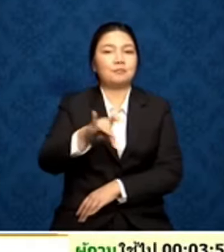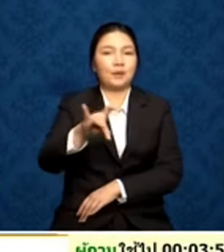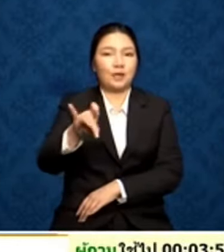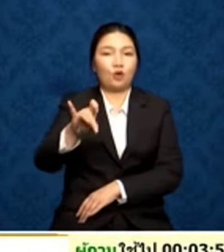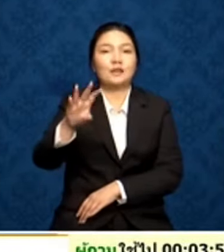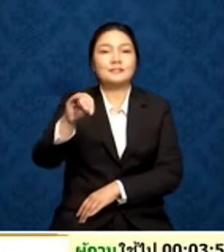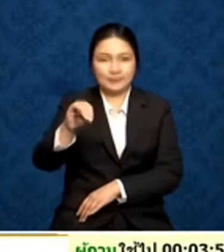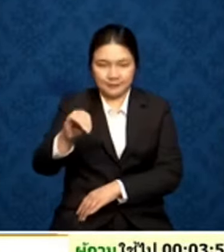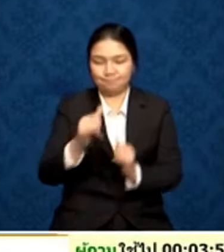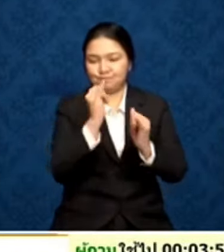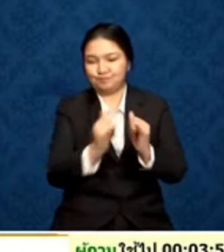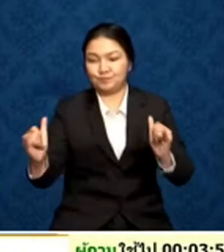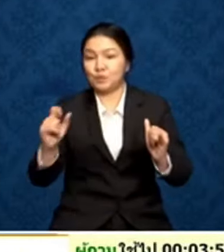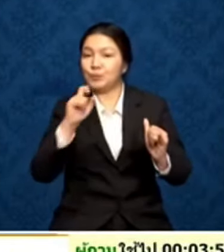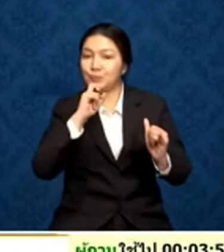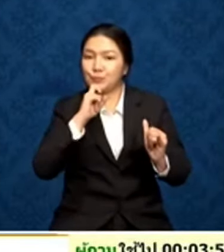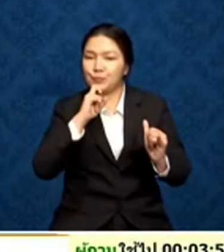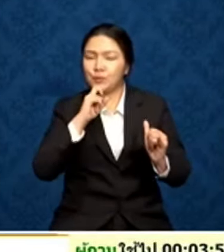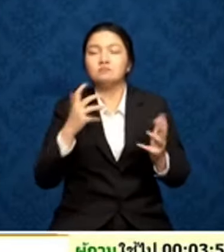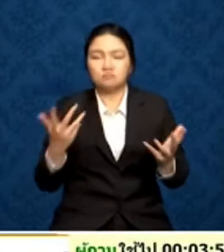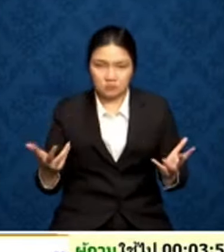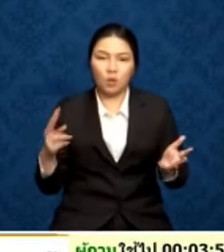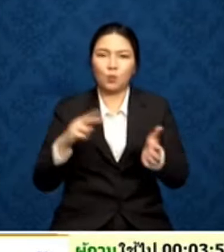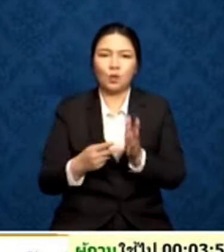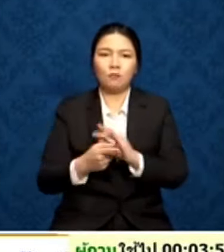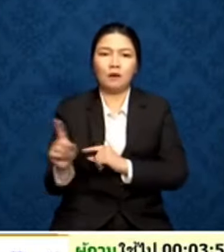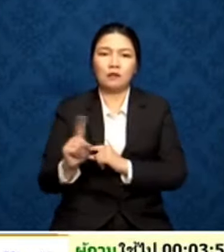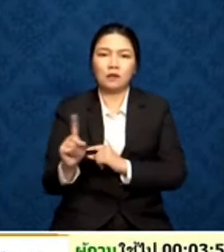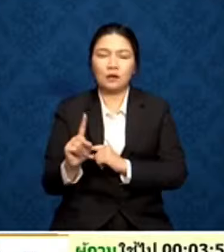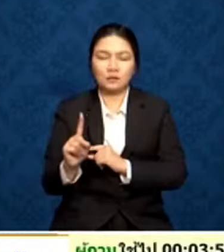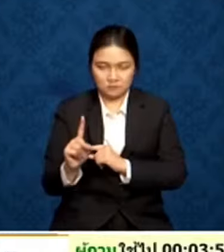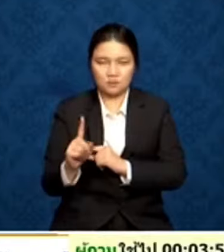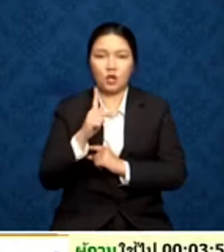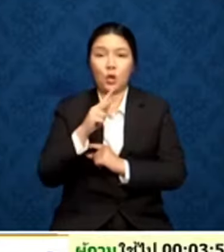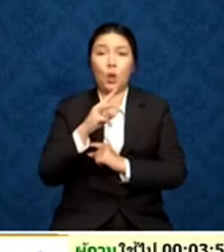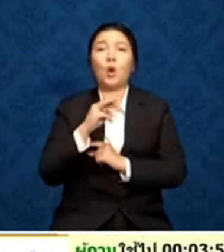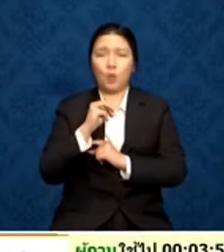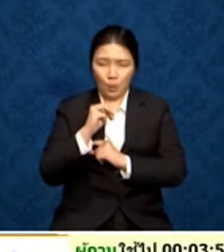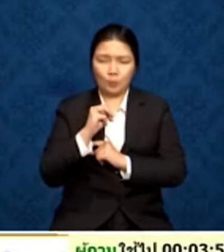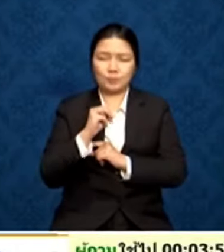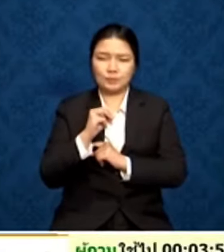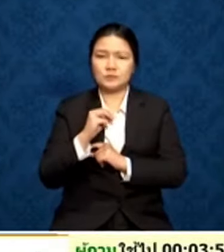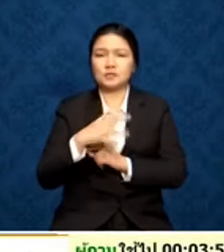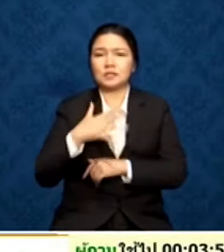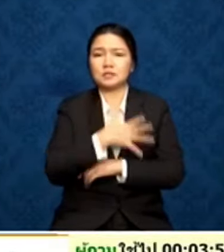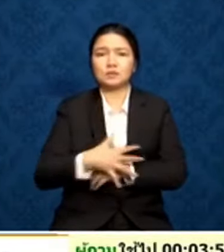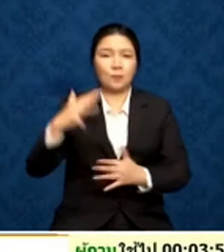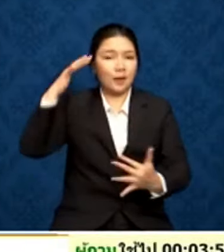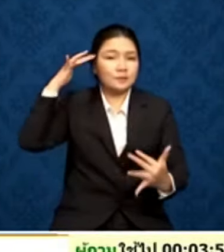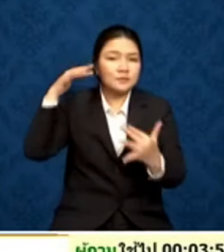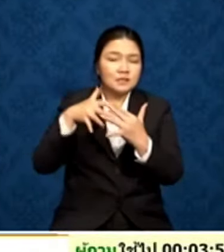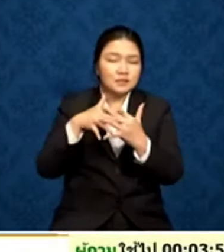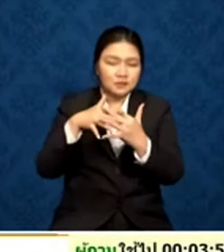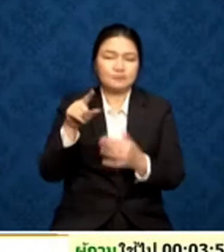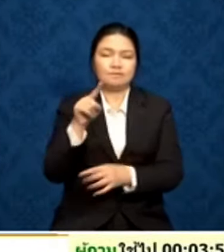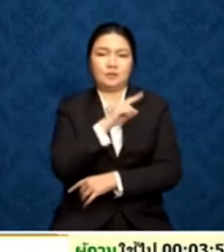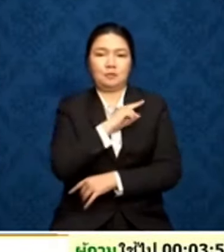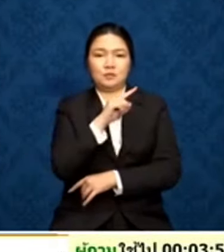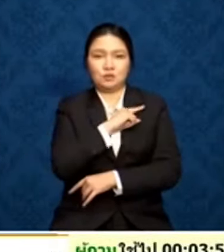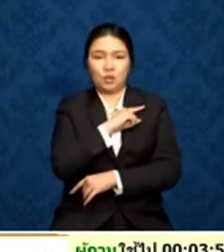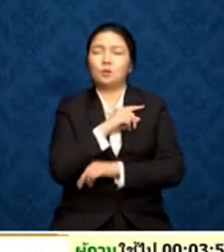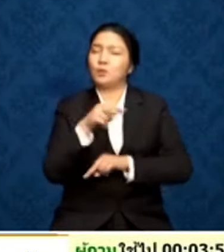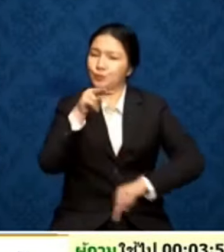1,840 เตียงก็จะเห็นว่าในส่วนของกรมสุขภาพจิตเนี่ยมีหน้าที่ที่ดูแลในส่วนนี้อ